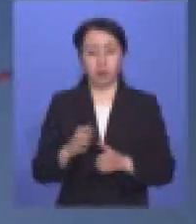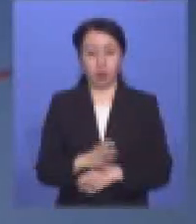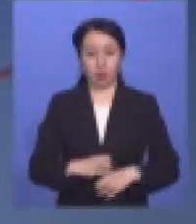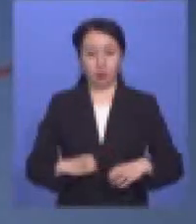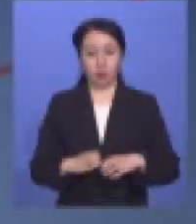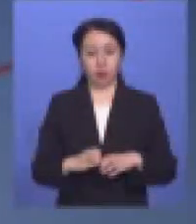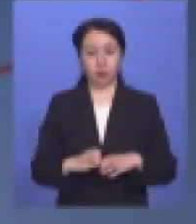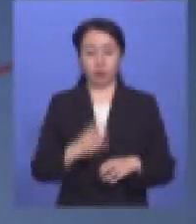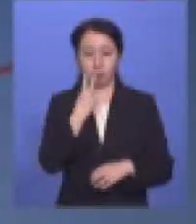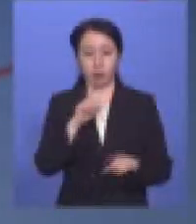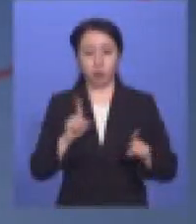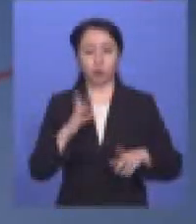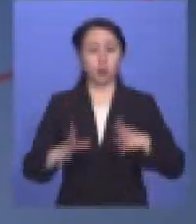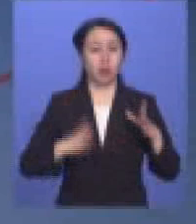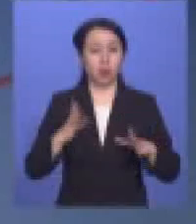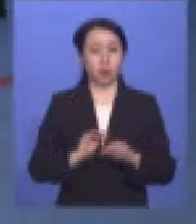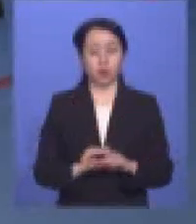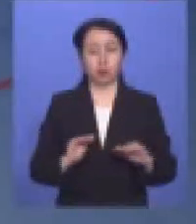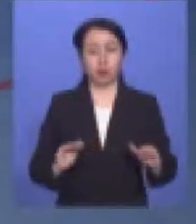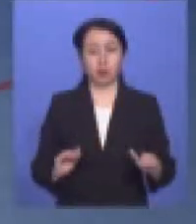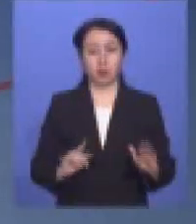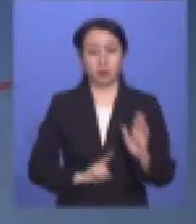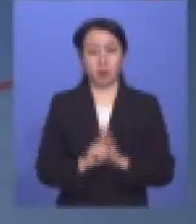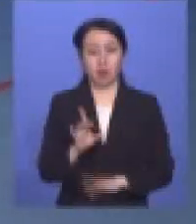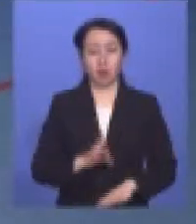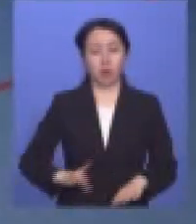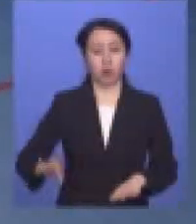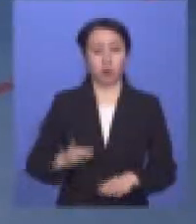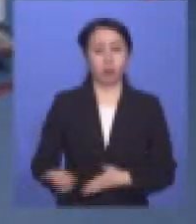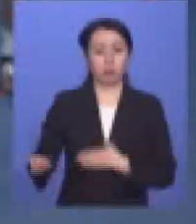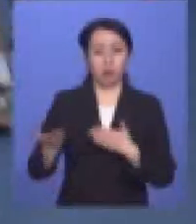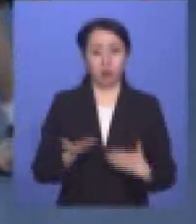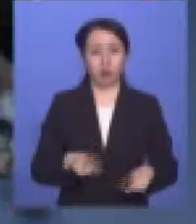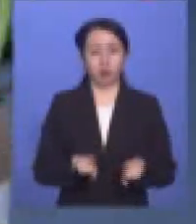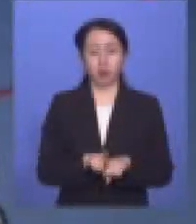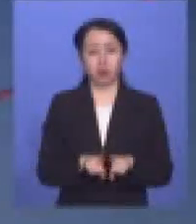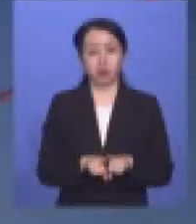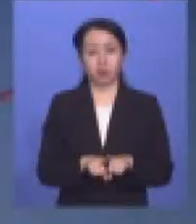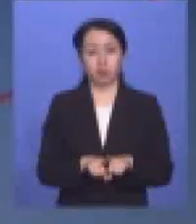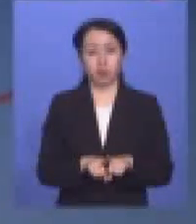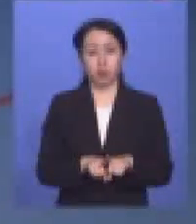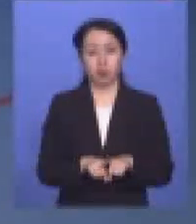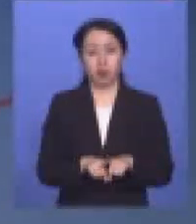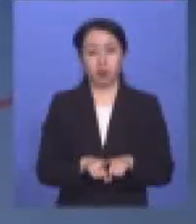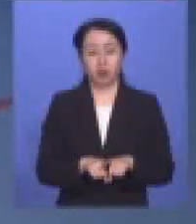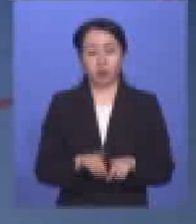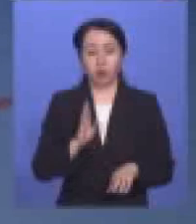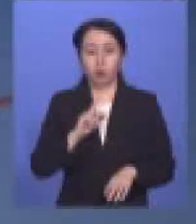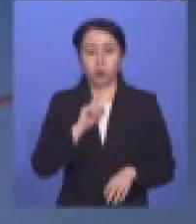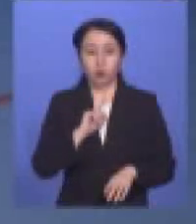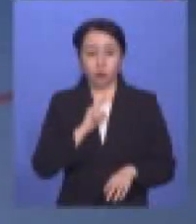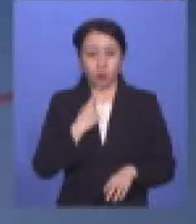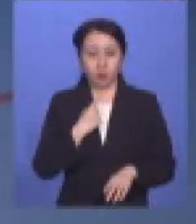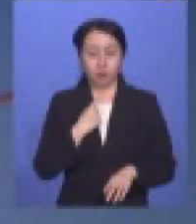подготовлена. Видно, что тренируются ребята. С районов команды приехали тоже. Ну, такие боевые. С ними будет тяжело. Поэтому,